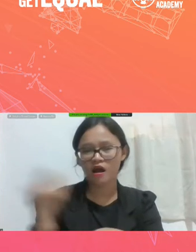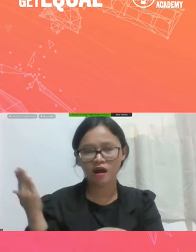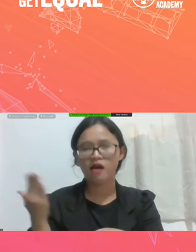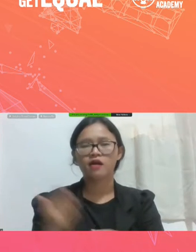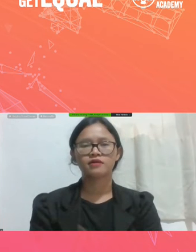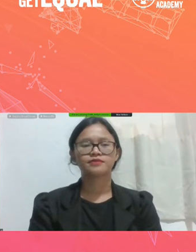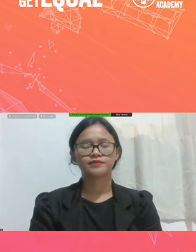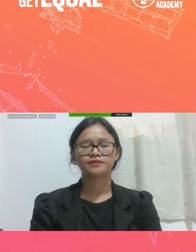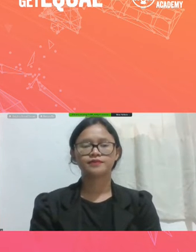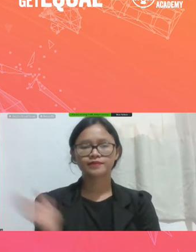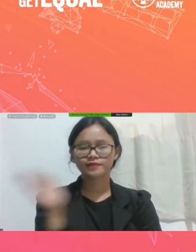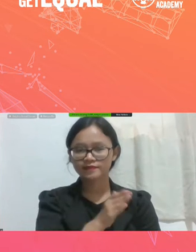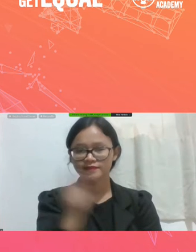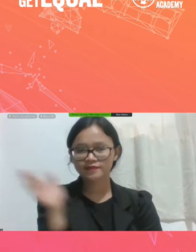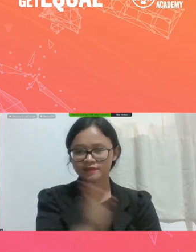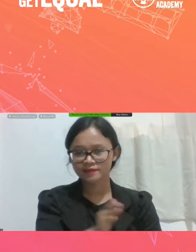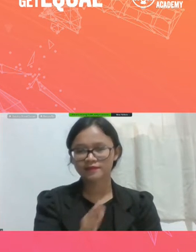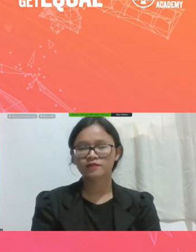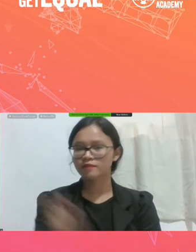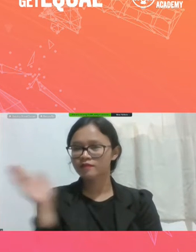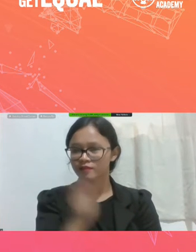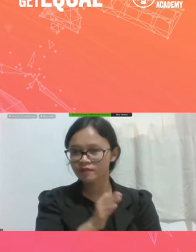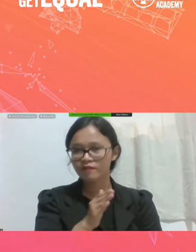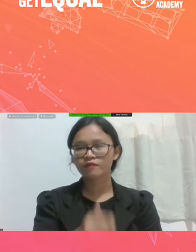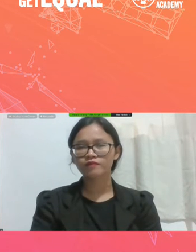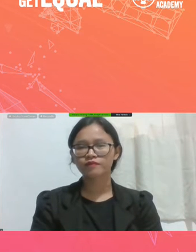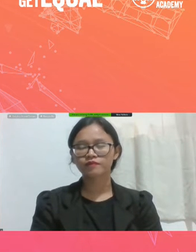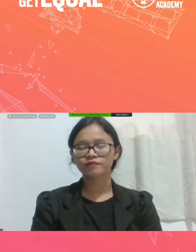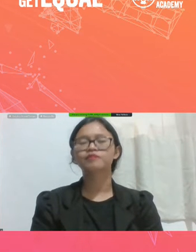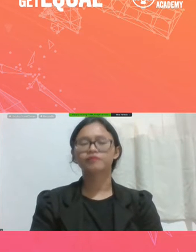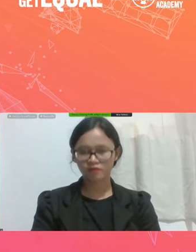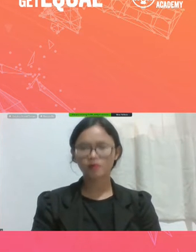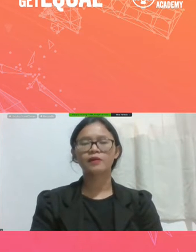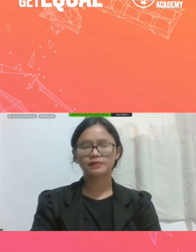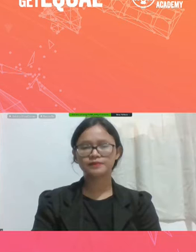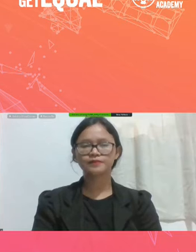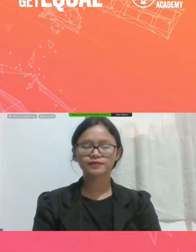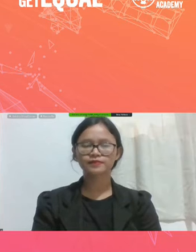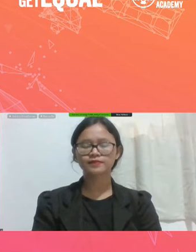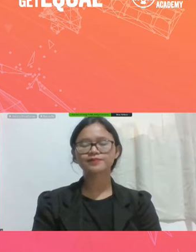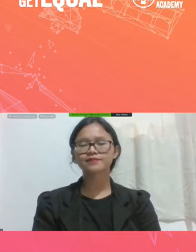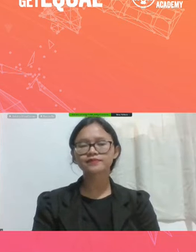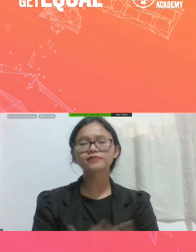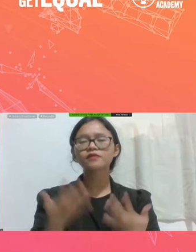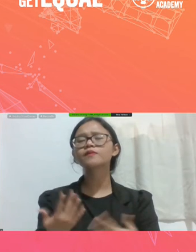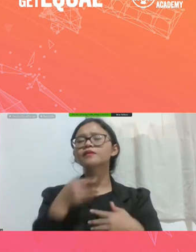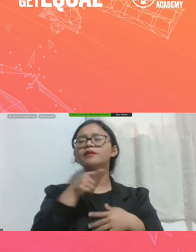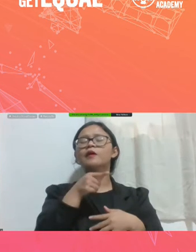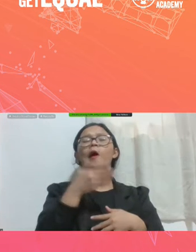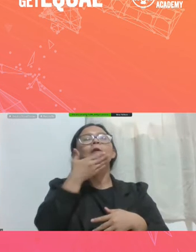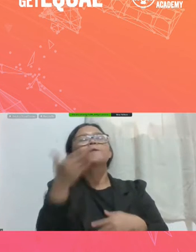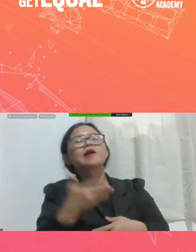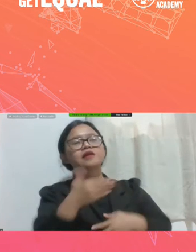Oke, next lagi. Next lagi, slide berikutnya ya. Nah, kemudian apa yang dilakukan oleh anak dan